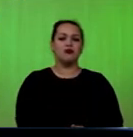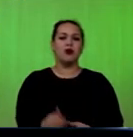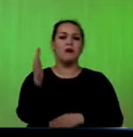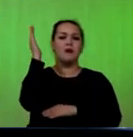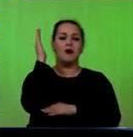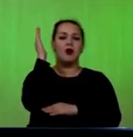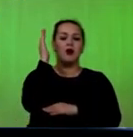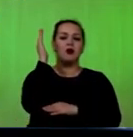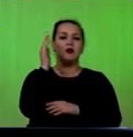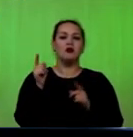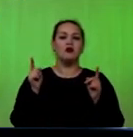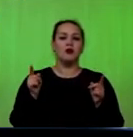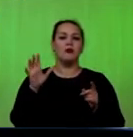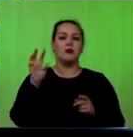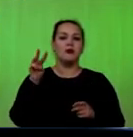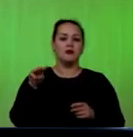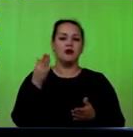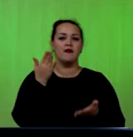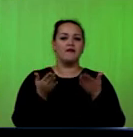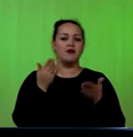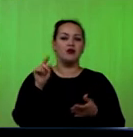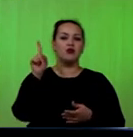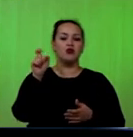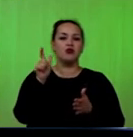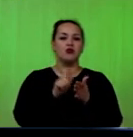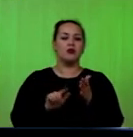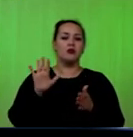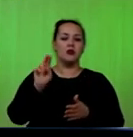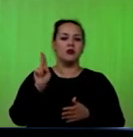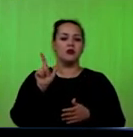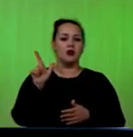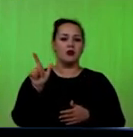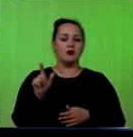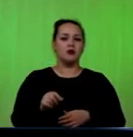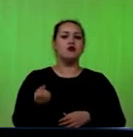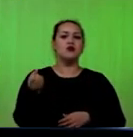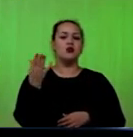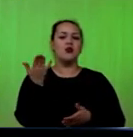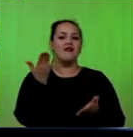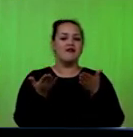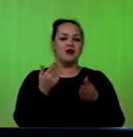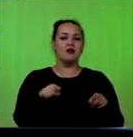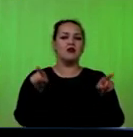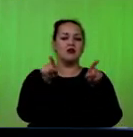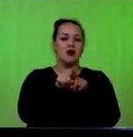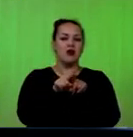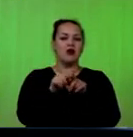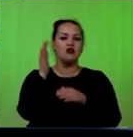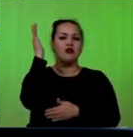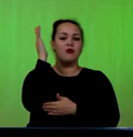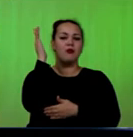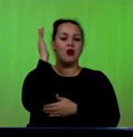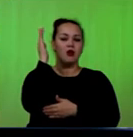5 метров весит 175 килограмм сколько весит такая же балка длиной 7